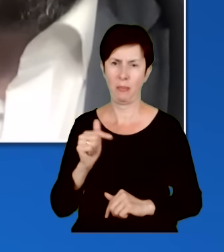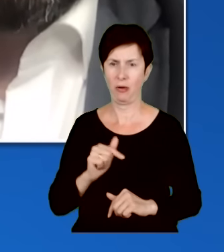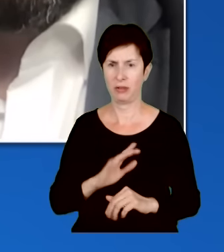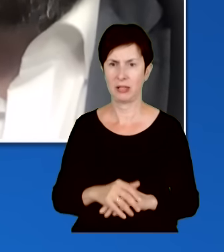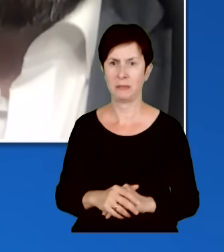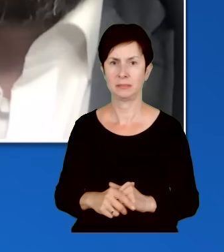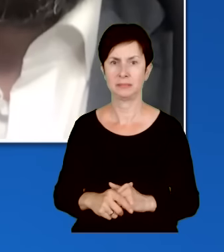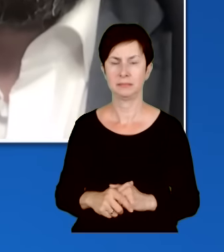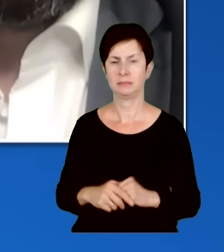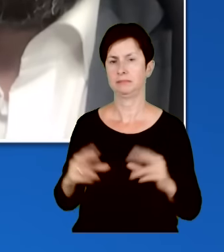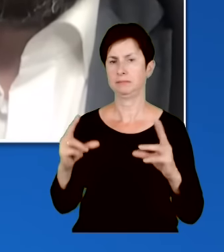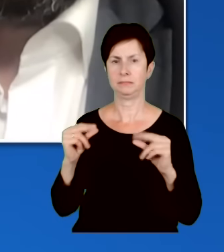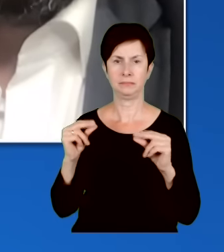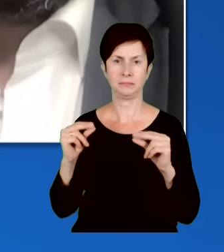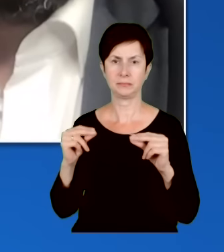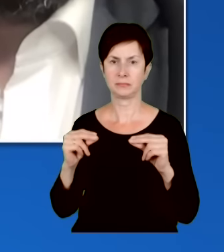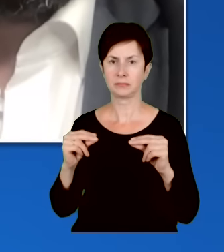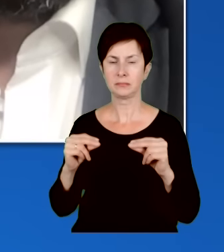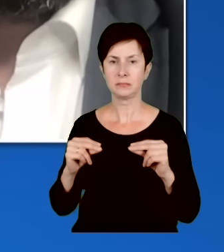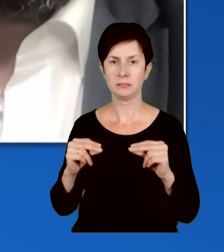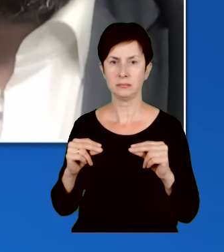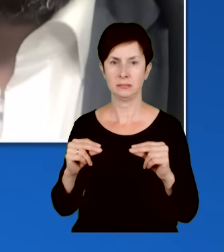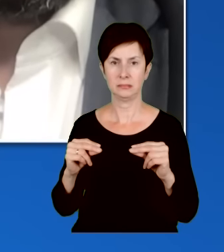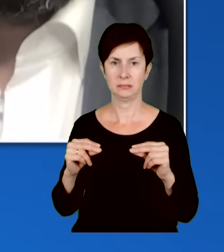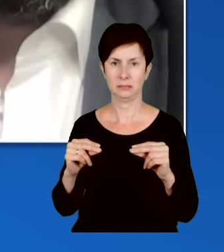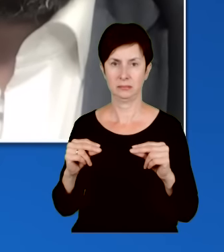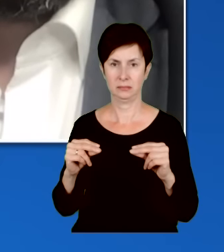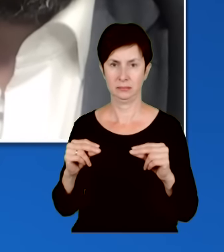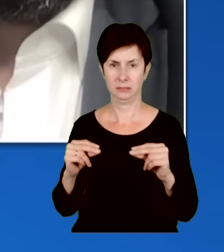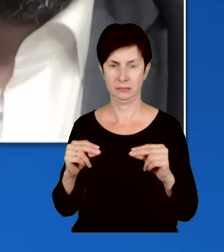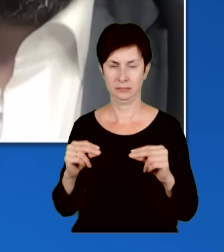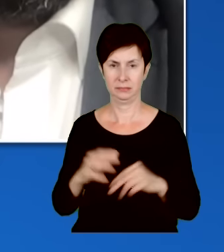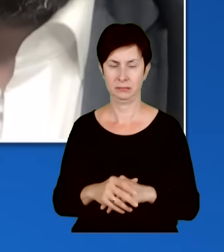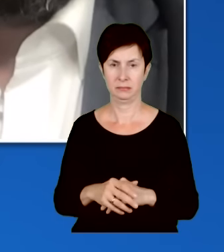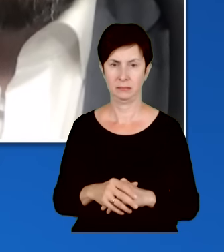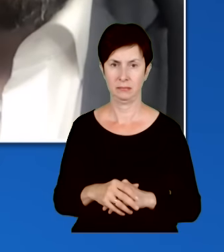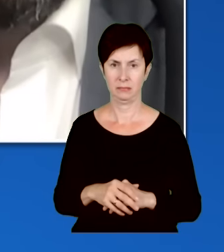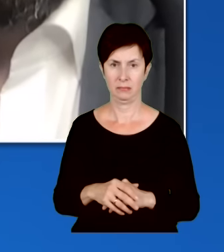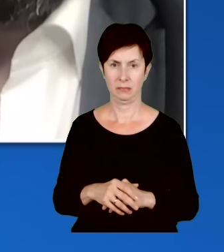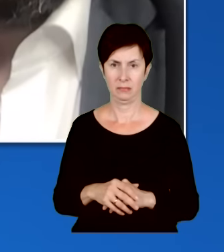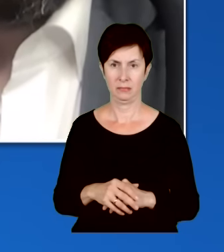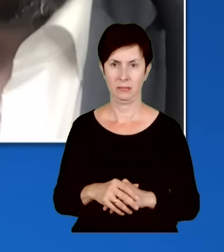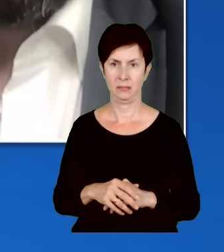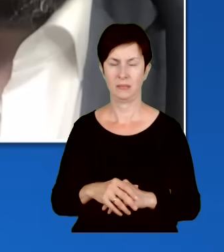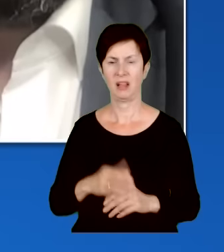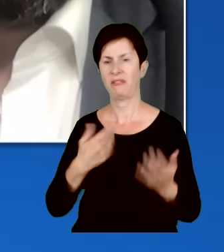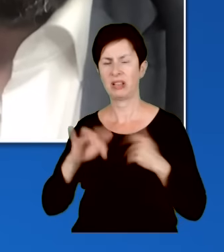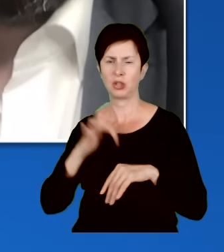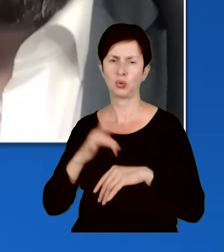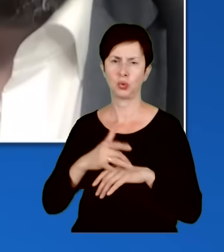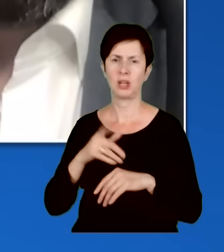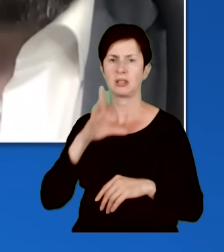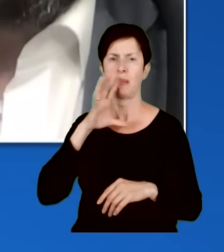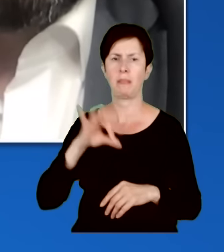posiedzenie tej komisji To mogą mogą powiedzieć że pan sz mniej skz niż pan joński ale to już są